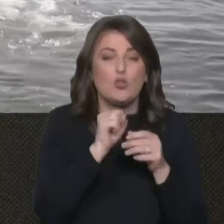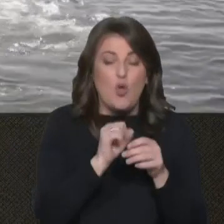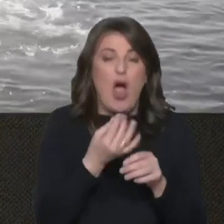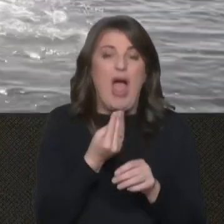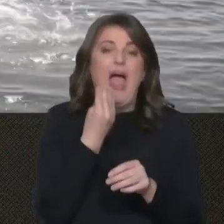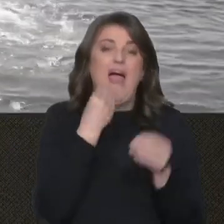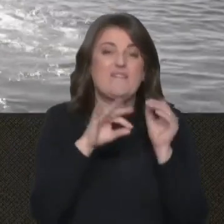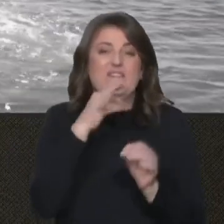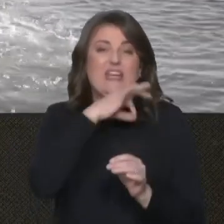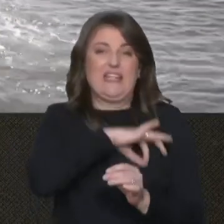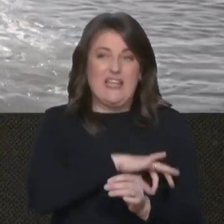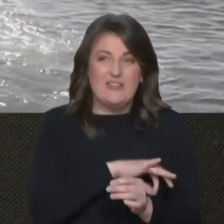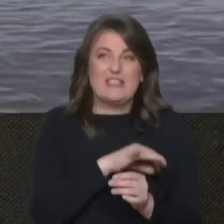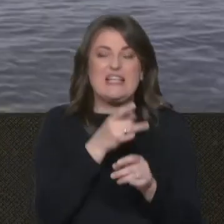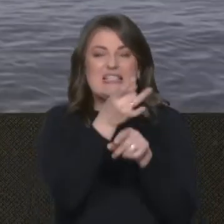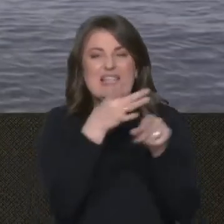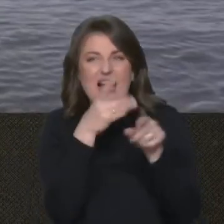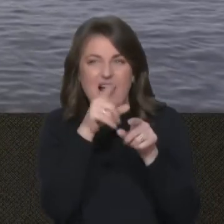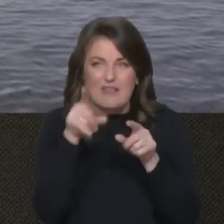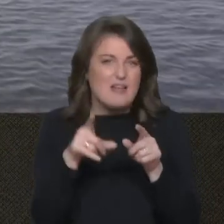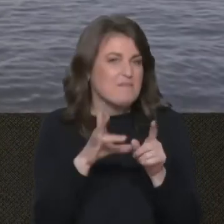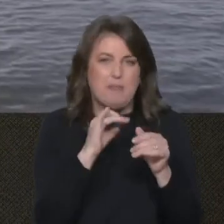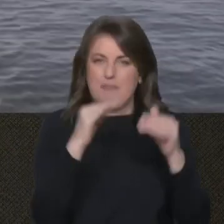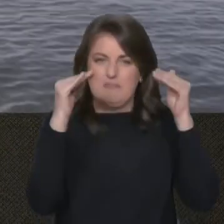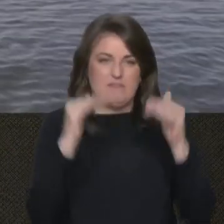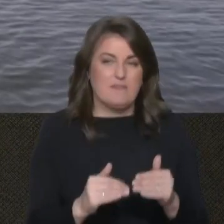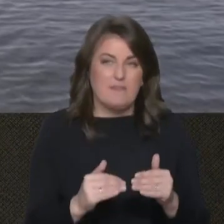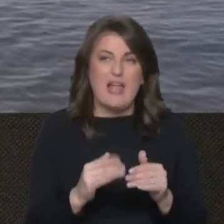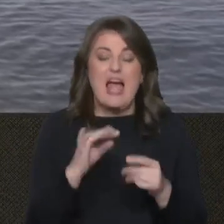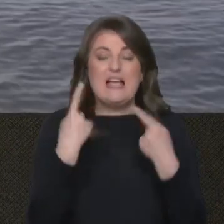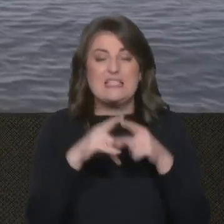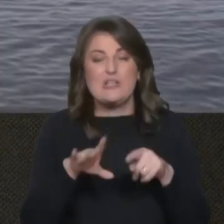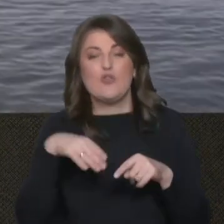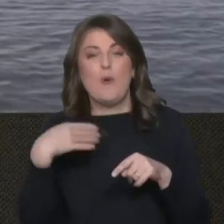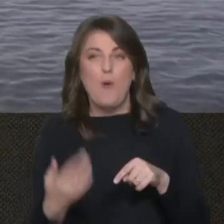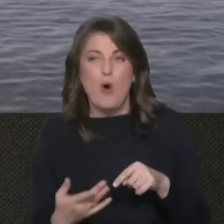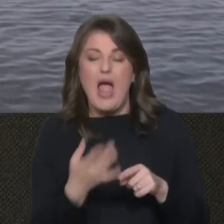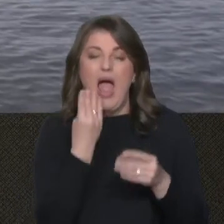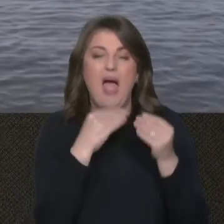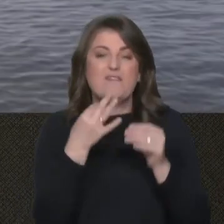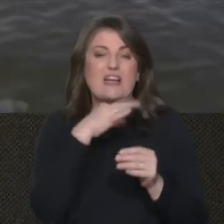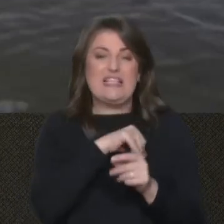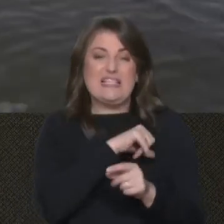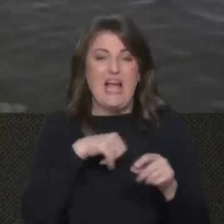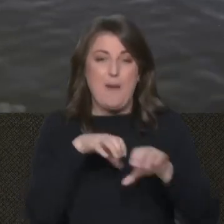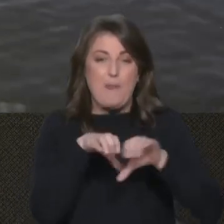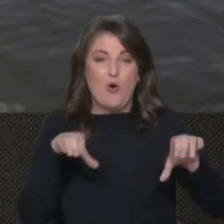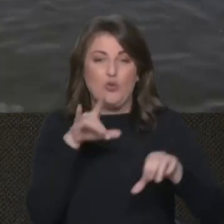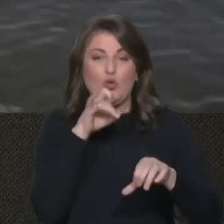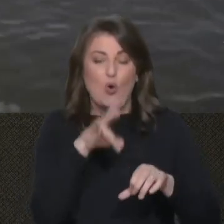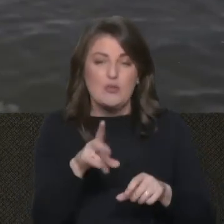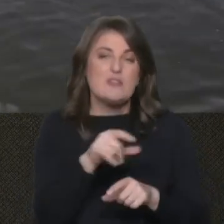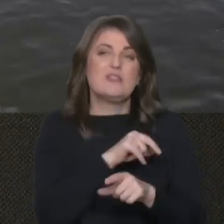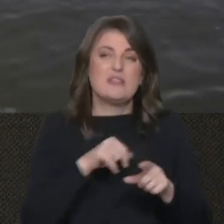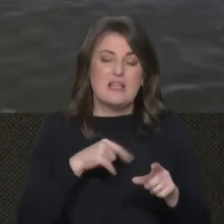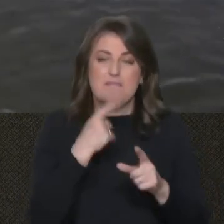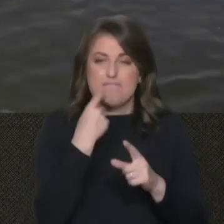ефективність би артилерії і стрілецької зброї різко знизилась. І з іншого боку, ефективність самого дрона значно